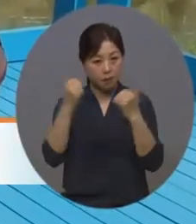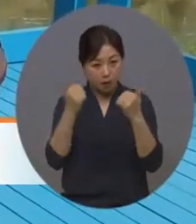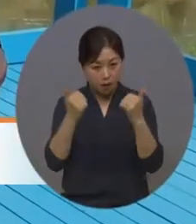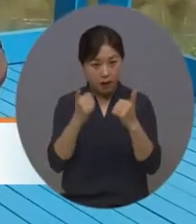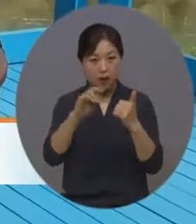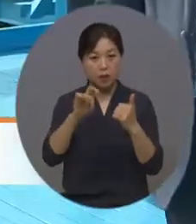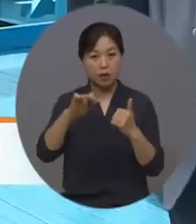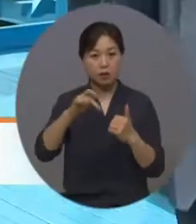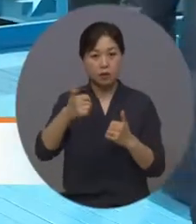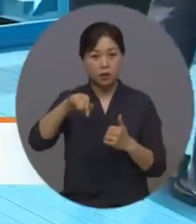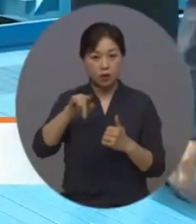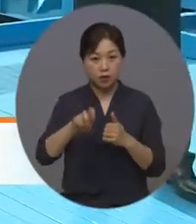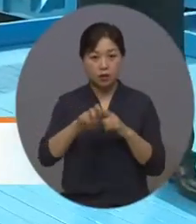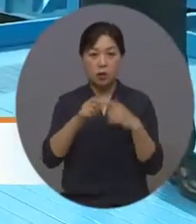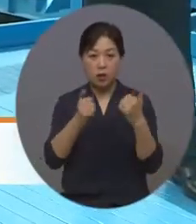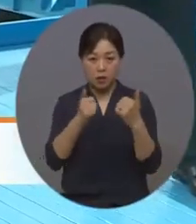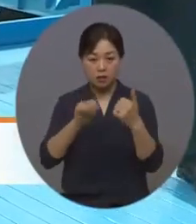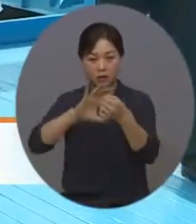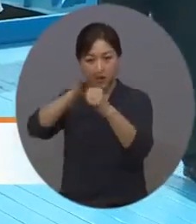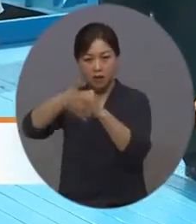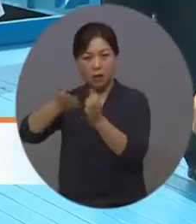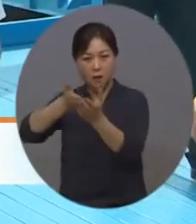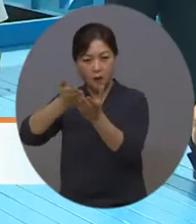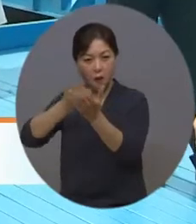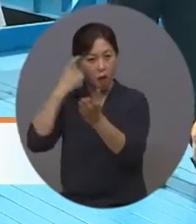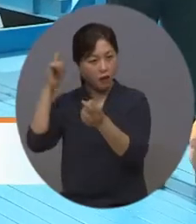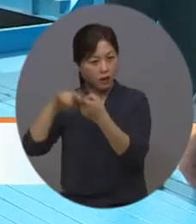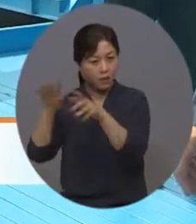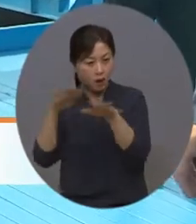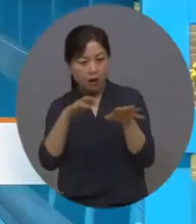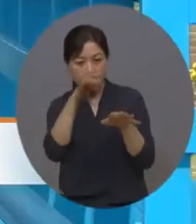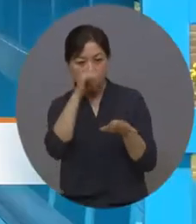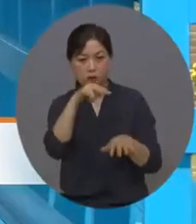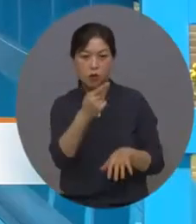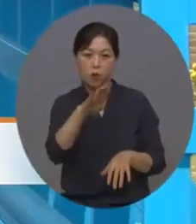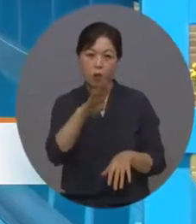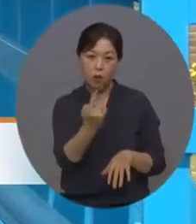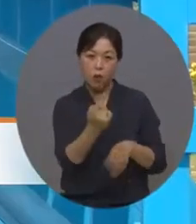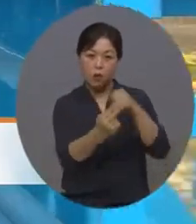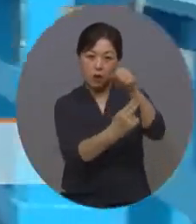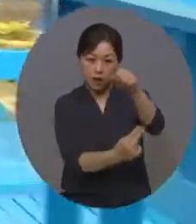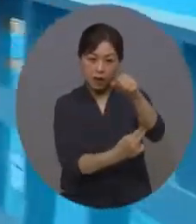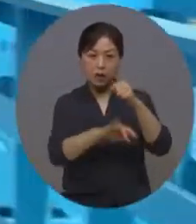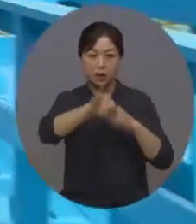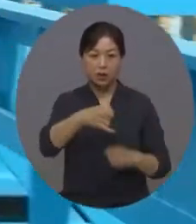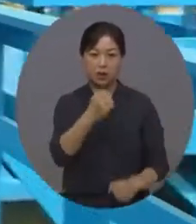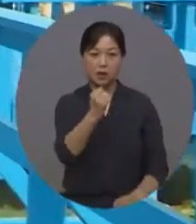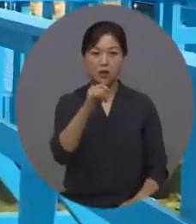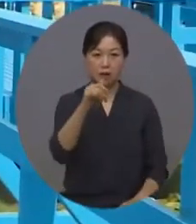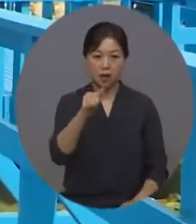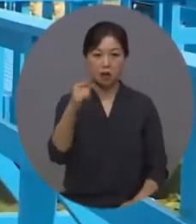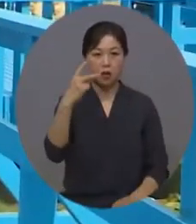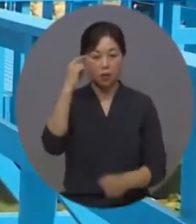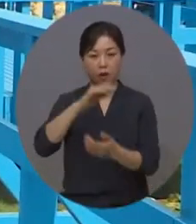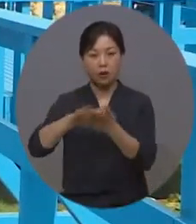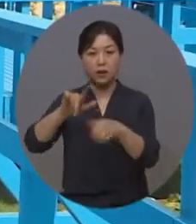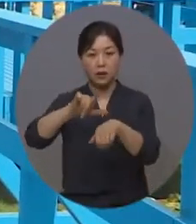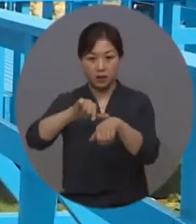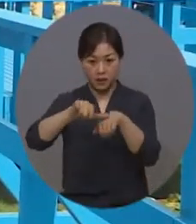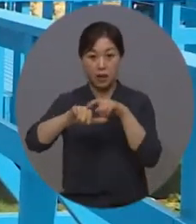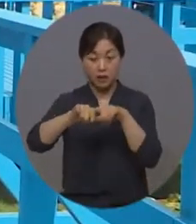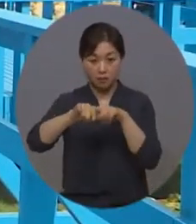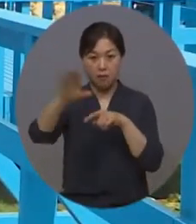판문점의 담으러 세계 언론과 이목이 쏠렸던 도보 다릴 jsa 평화의 시기에 되니 재현돼